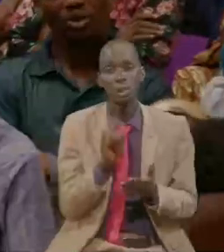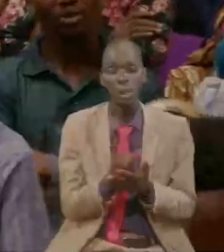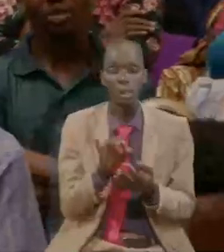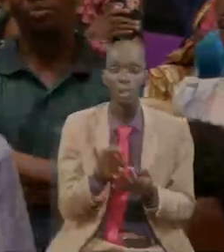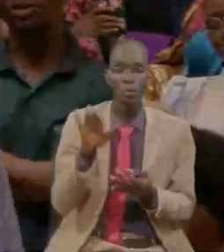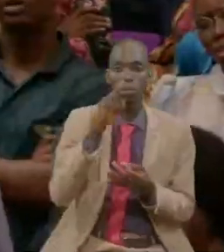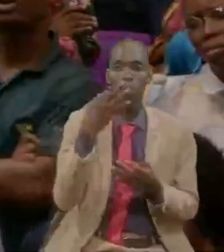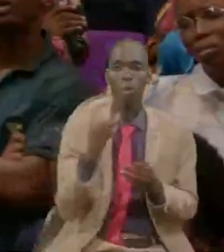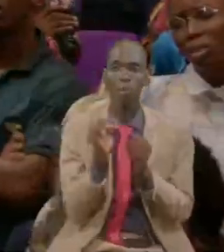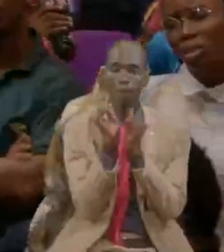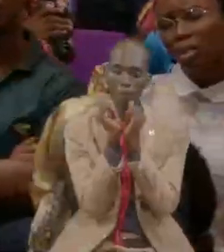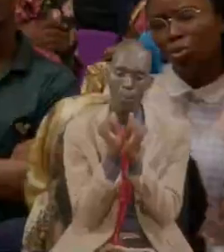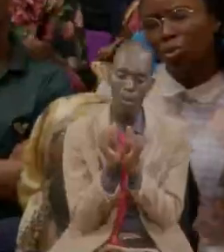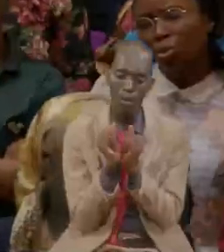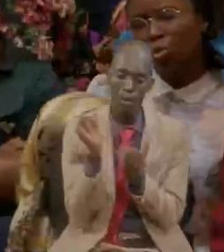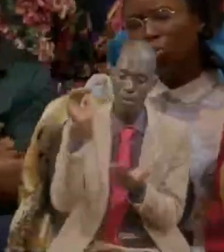L'esprit de servitude,